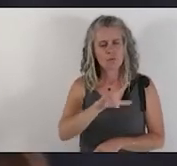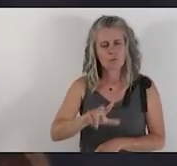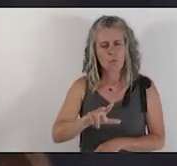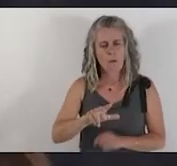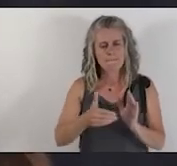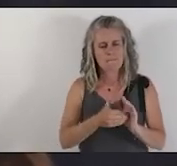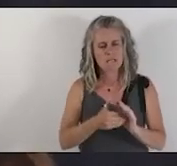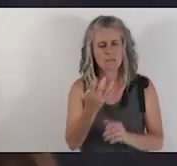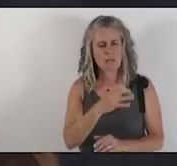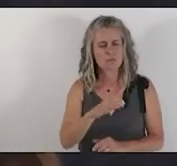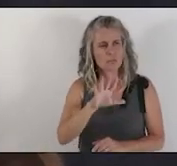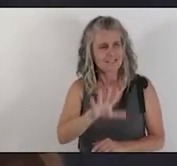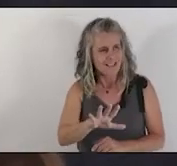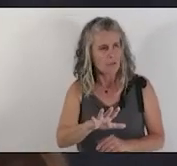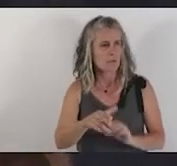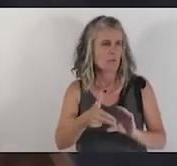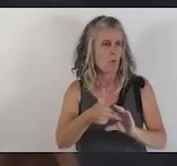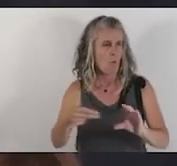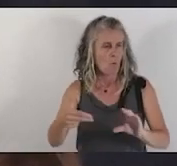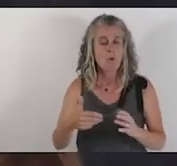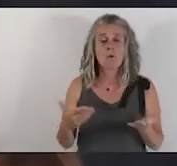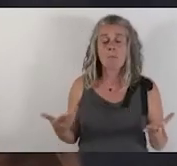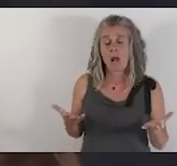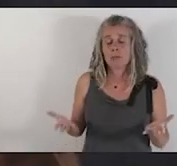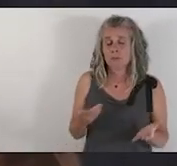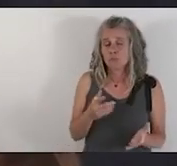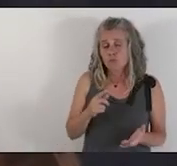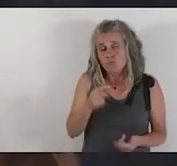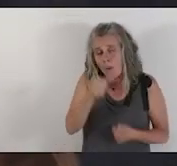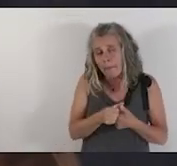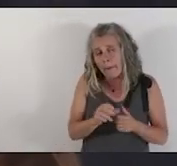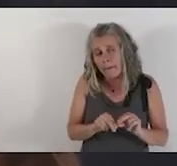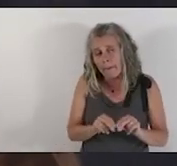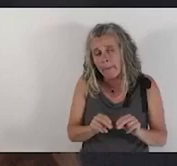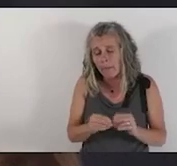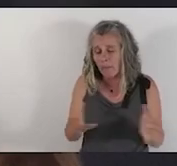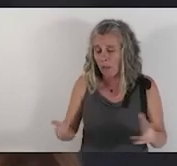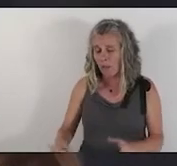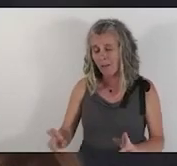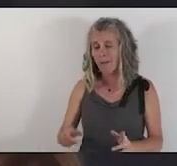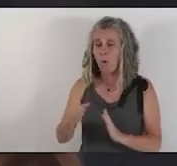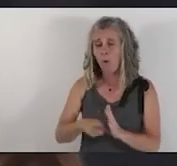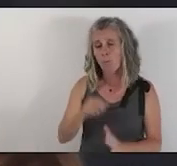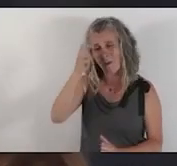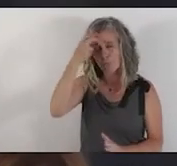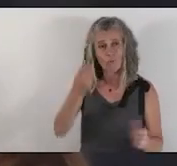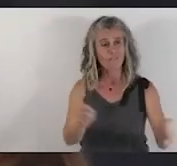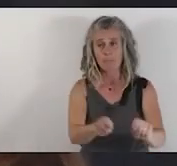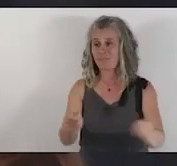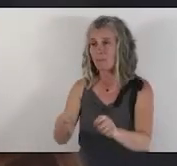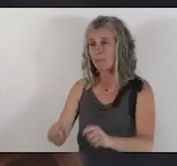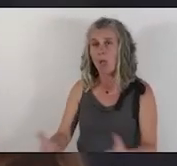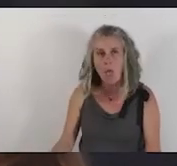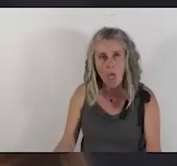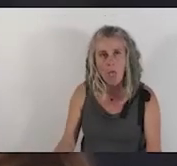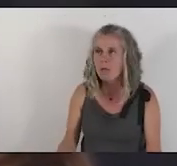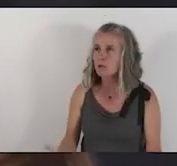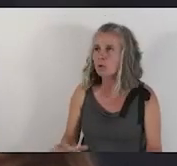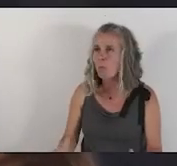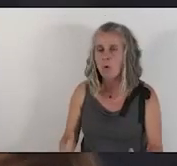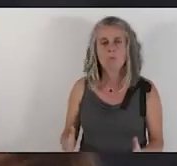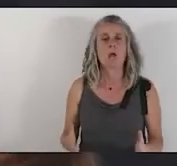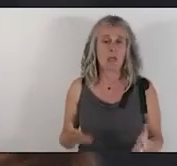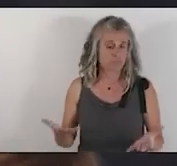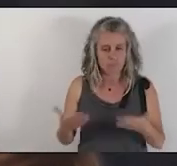euros. Je rappelle donc le but étant qu'il n'y ait pas de rupture au mois d'août et que les centres sociaux continuent à être accessibles pour